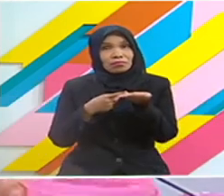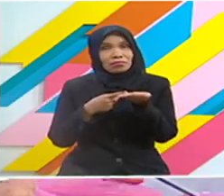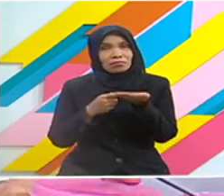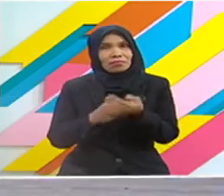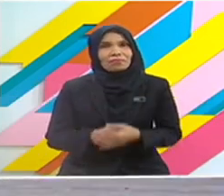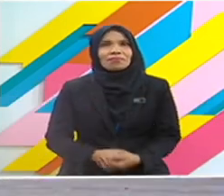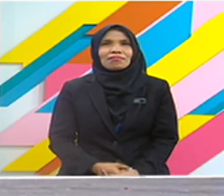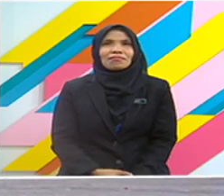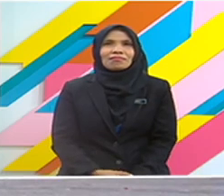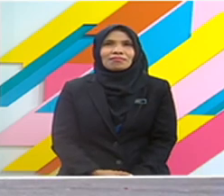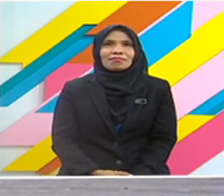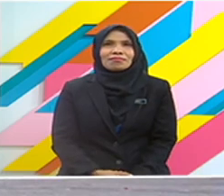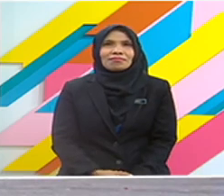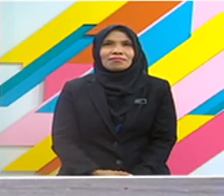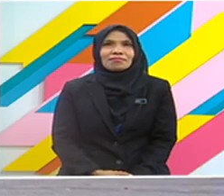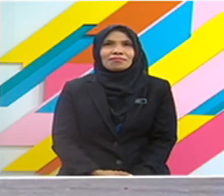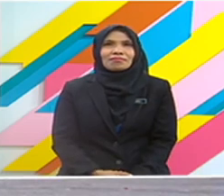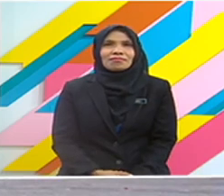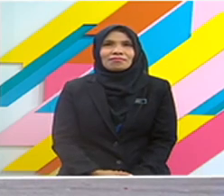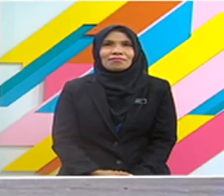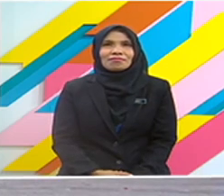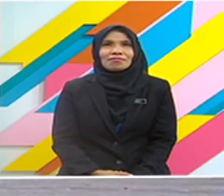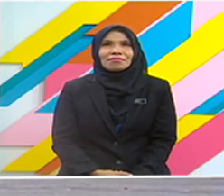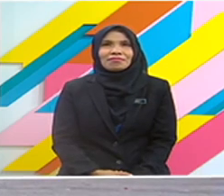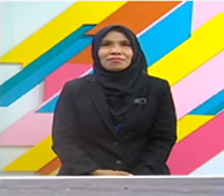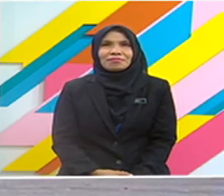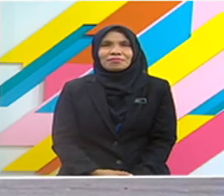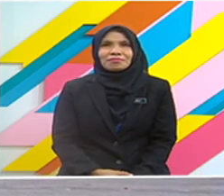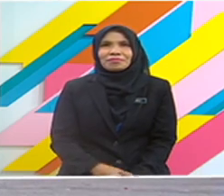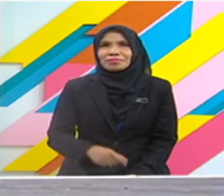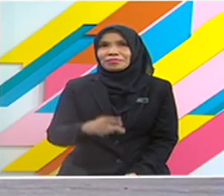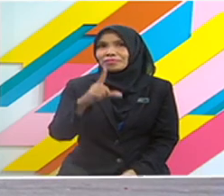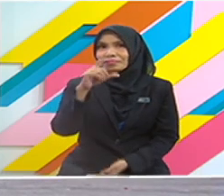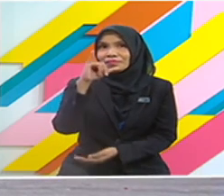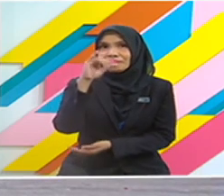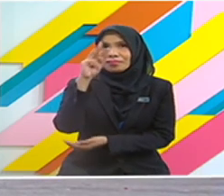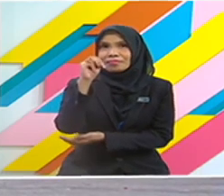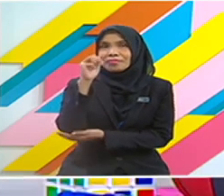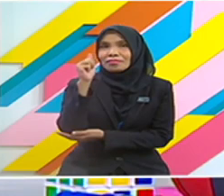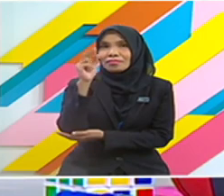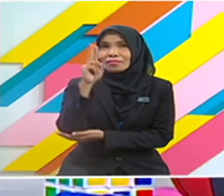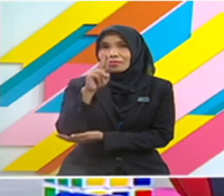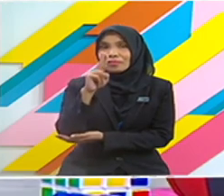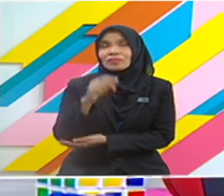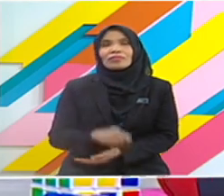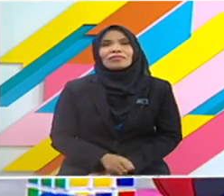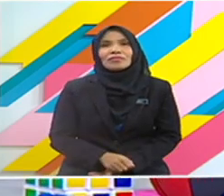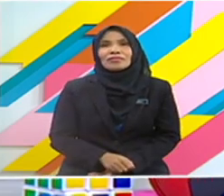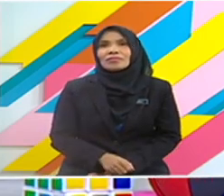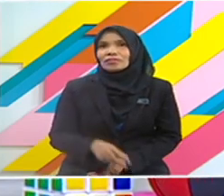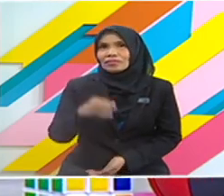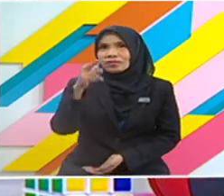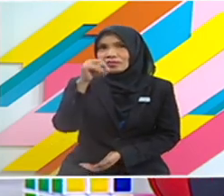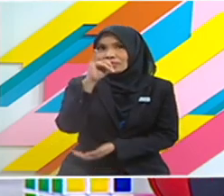sebenarnya murid-murid adalah limau nipis. Oh. So, limau ataupun mana-mana buah-buahan dalam kategori